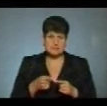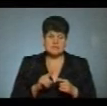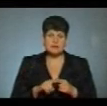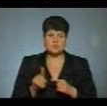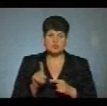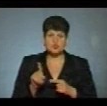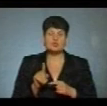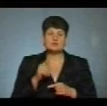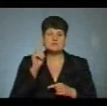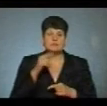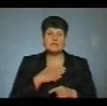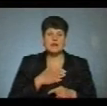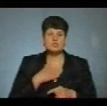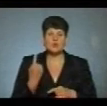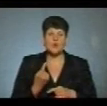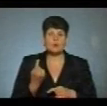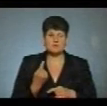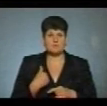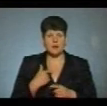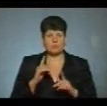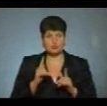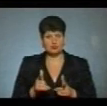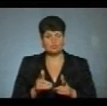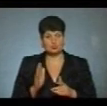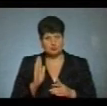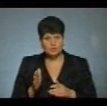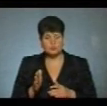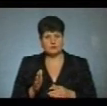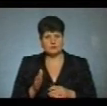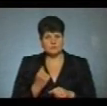Що відомо для нашої області? Чи ми будемо застосовувати